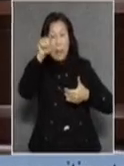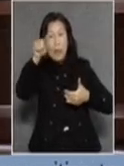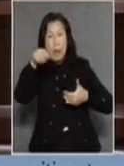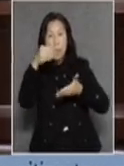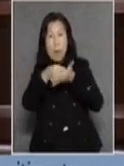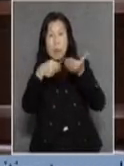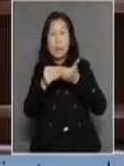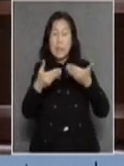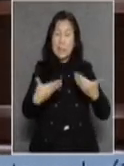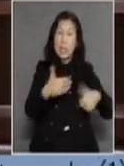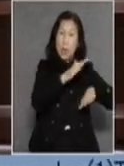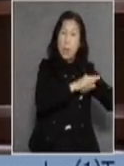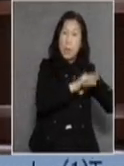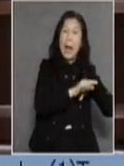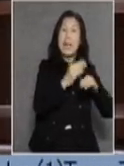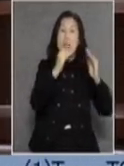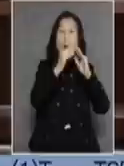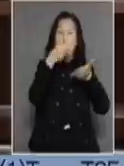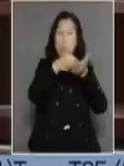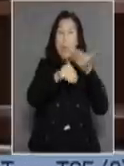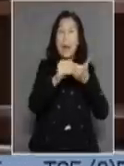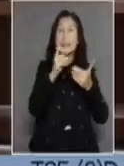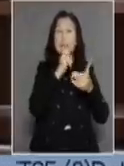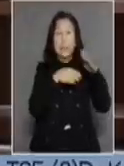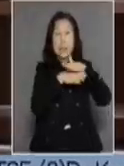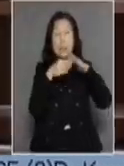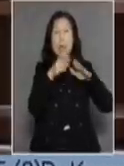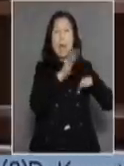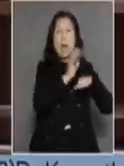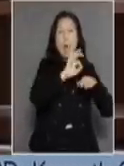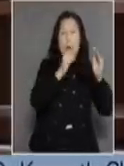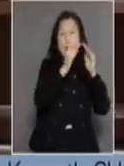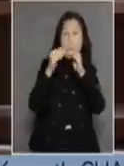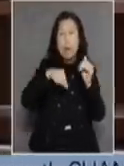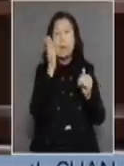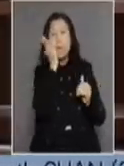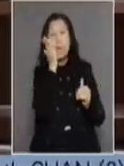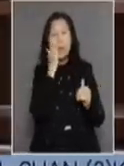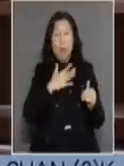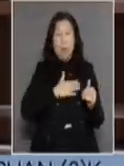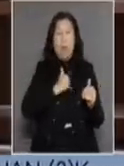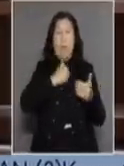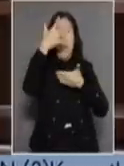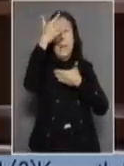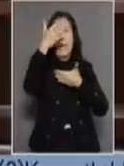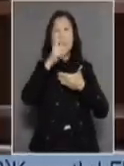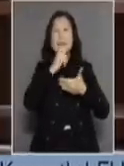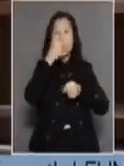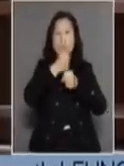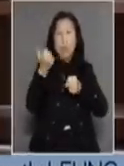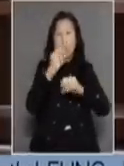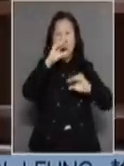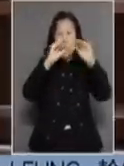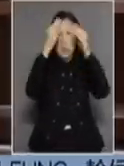和現樓開售量、單位空置量、預期落成量和時間表